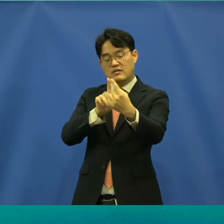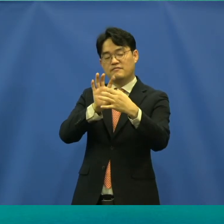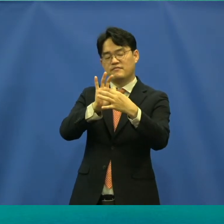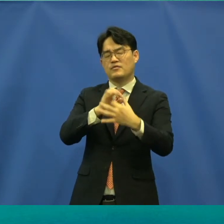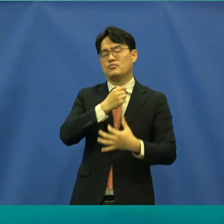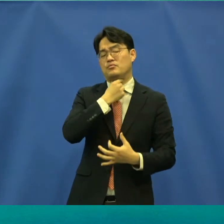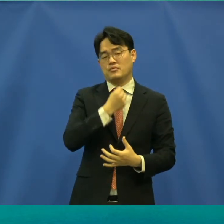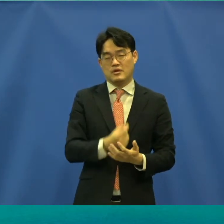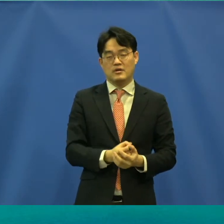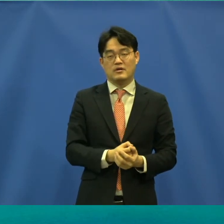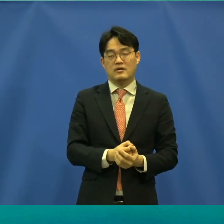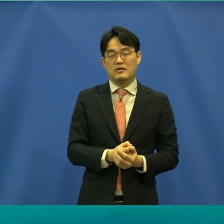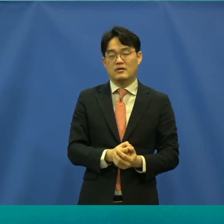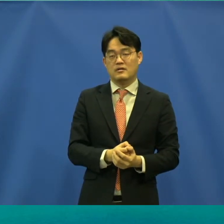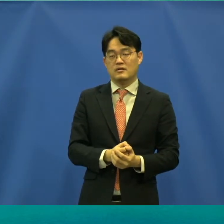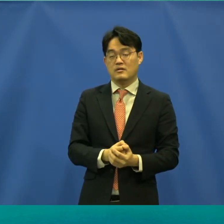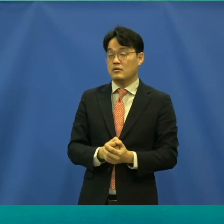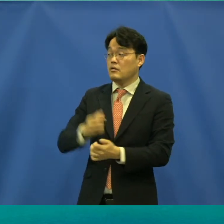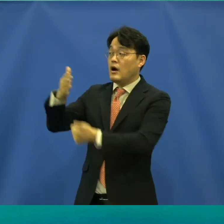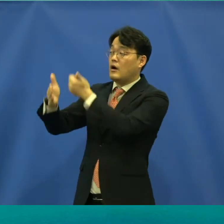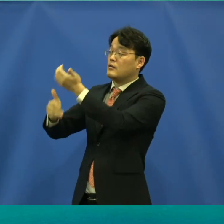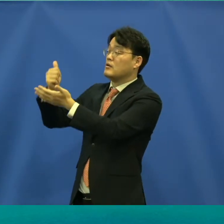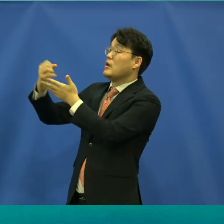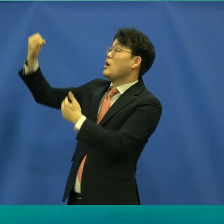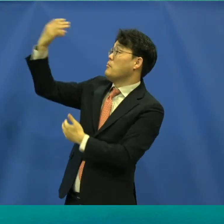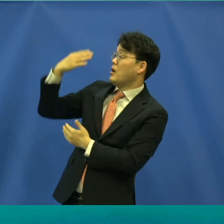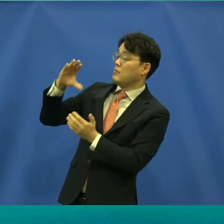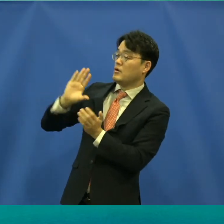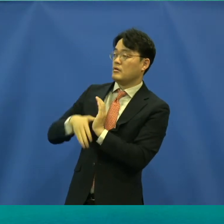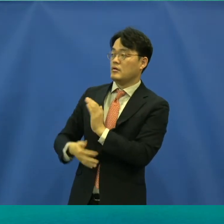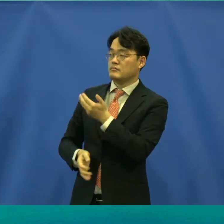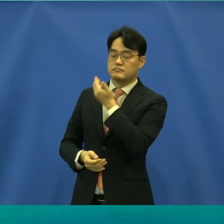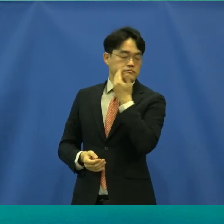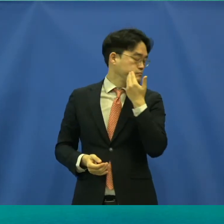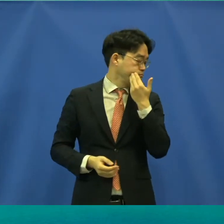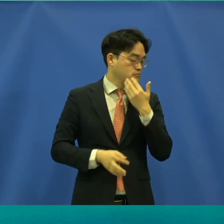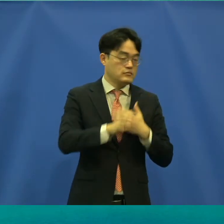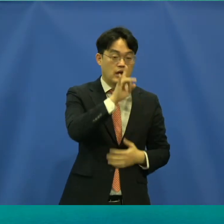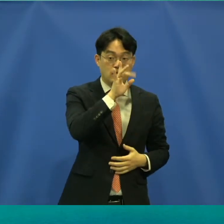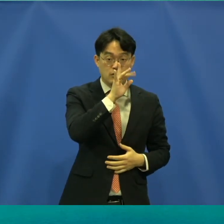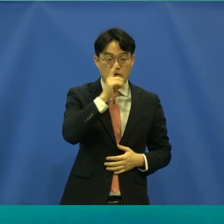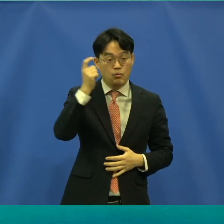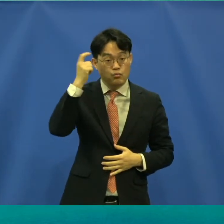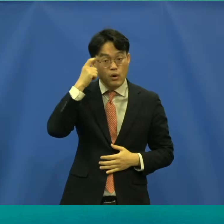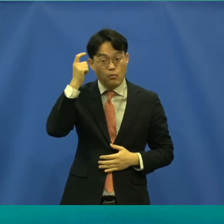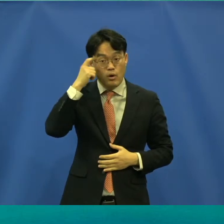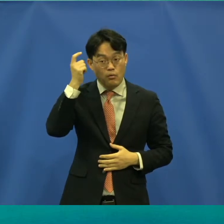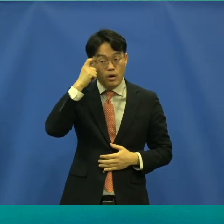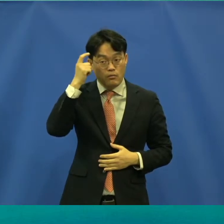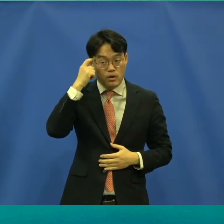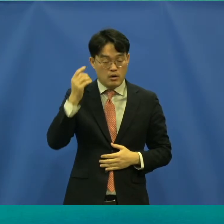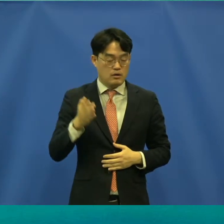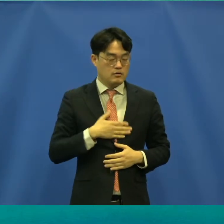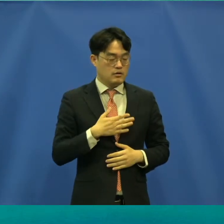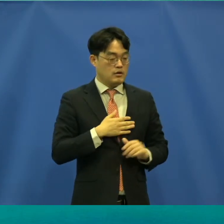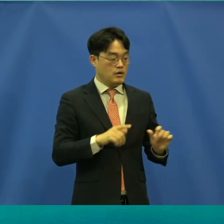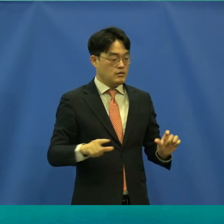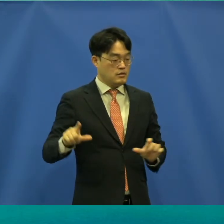그래서 하나님의 말씀이 임할 때는 외면할 수가 없어. 왜? 그 말씀이 내 전 존재를 흔들어 놓기 때문에.